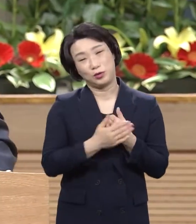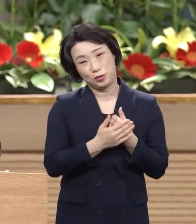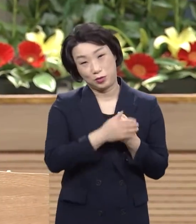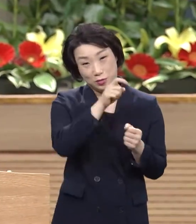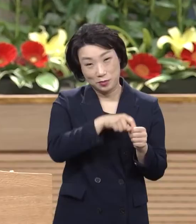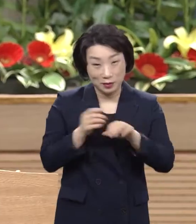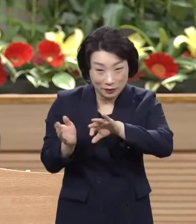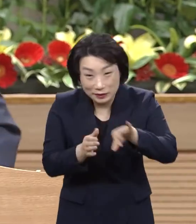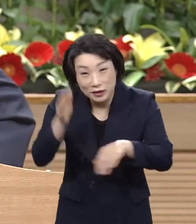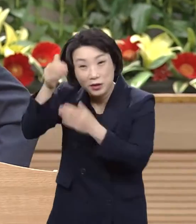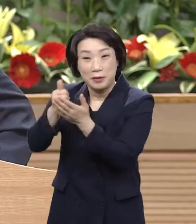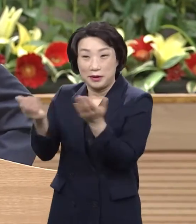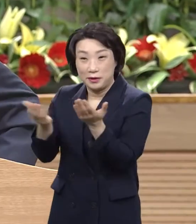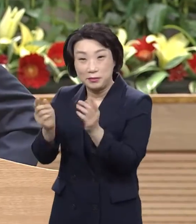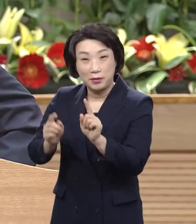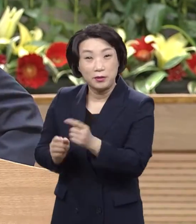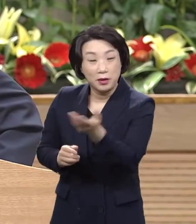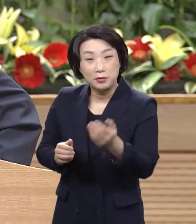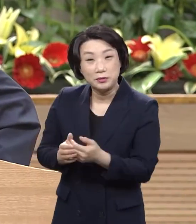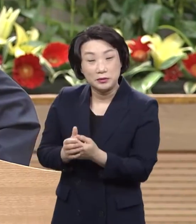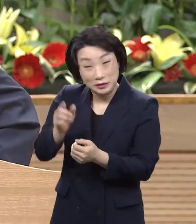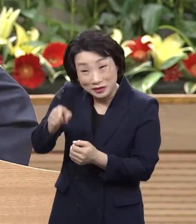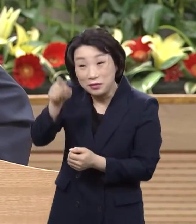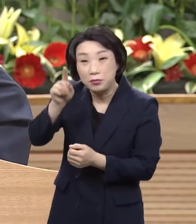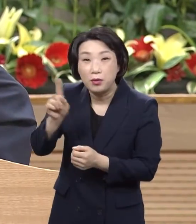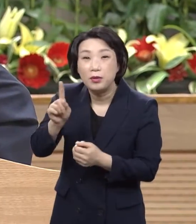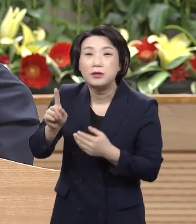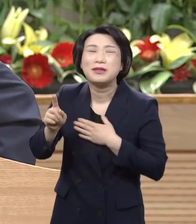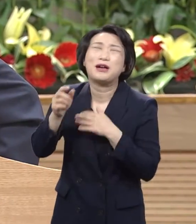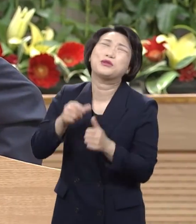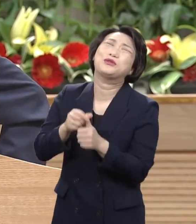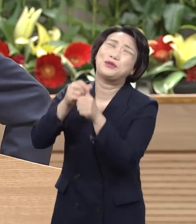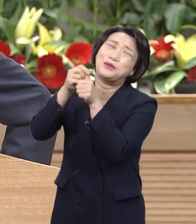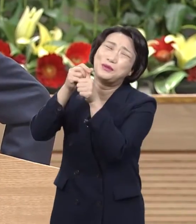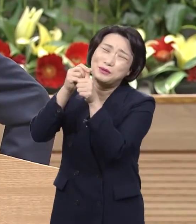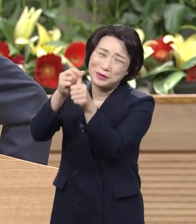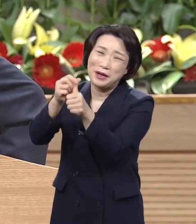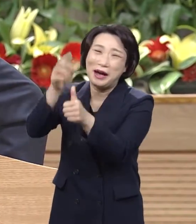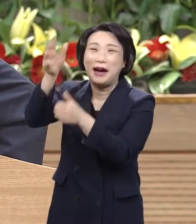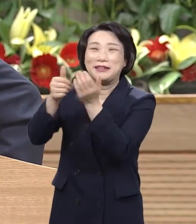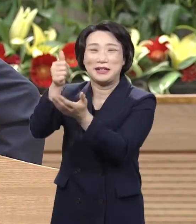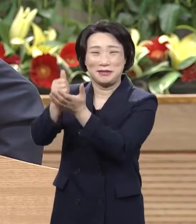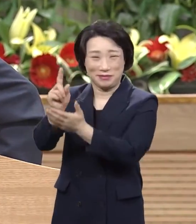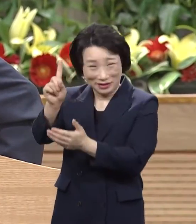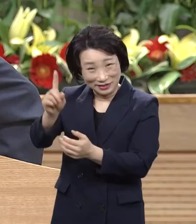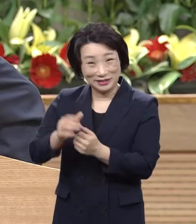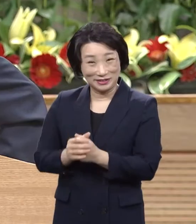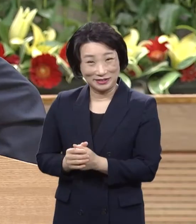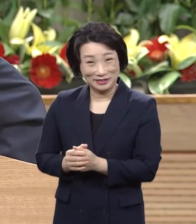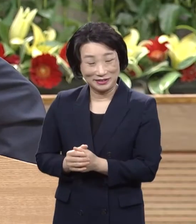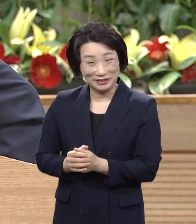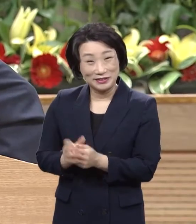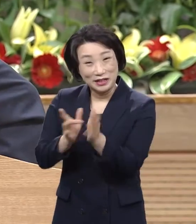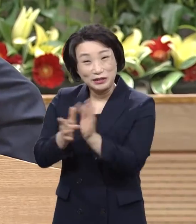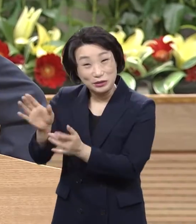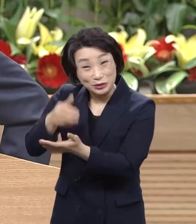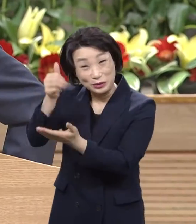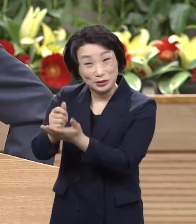근데 성령의 역사는 우선이 나를 구원하신 하나님이야.